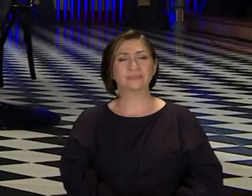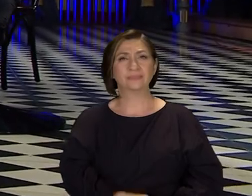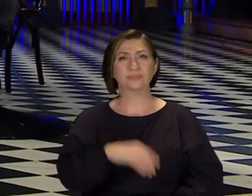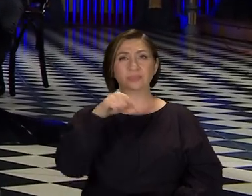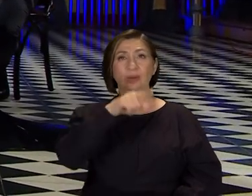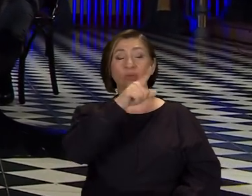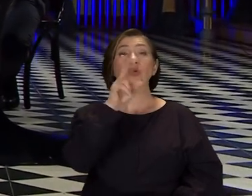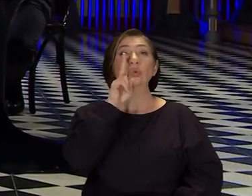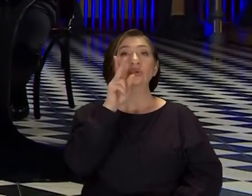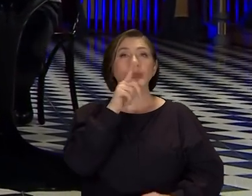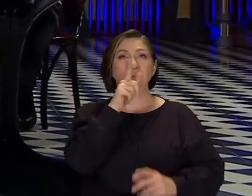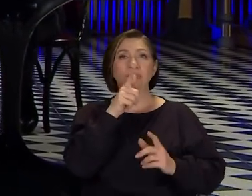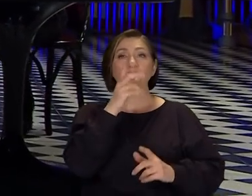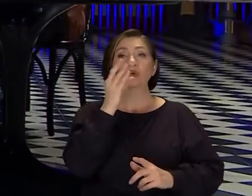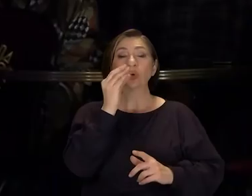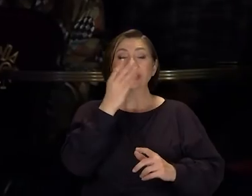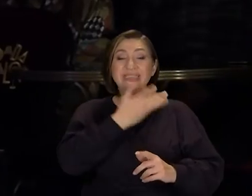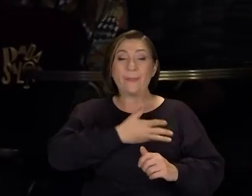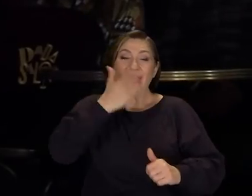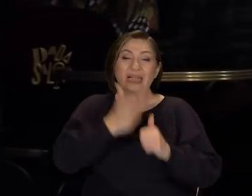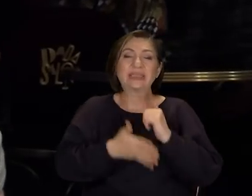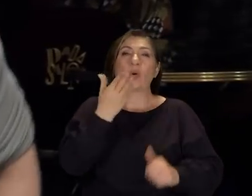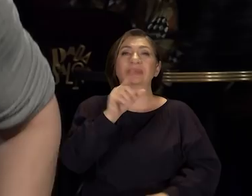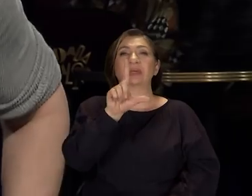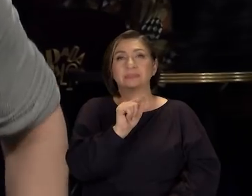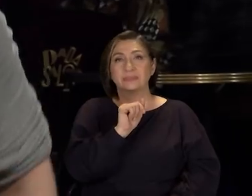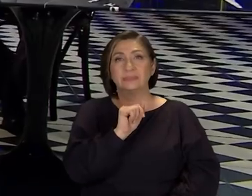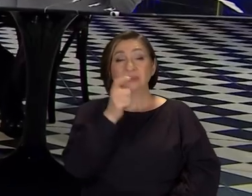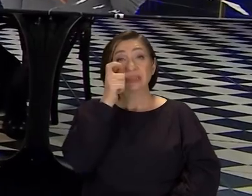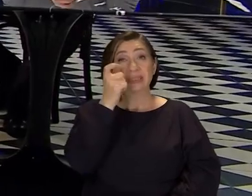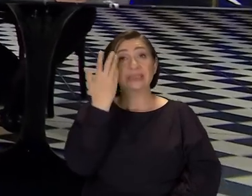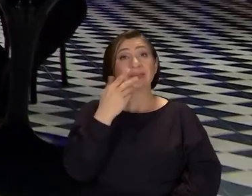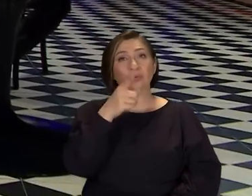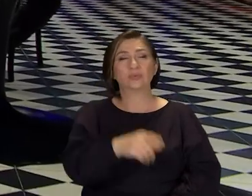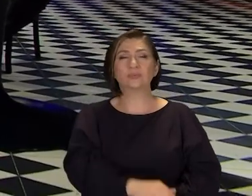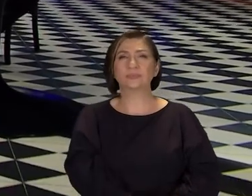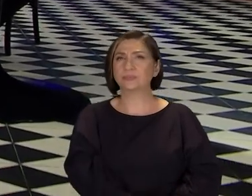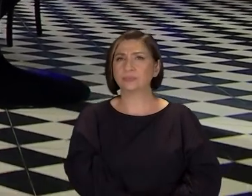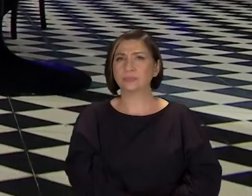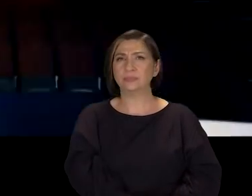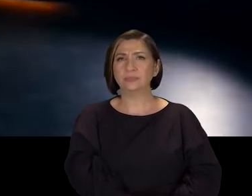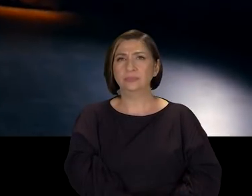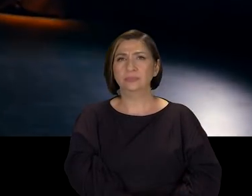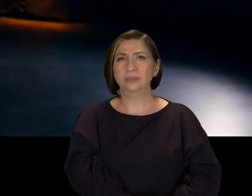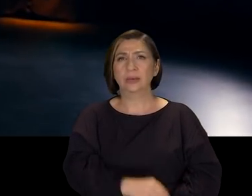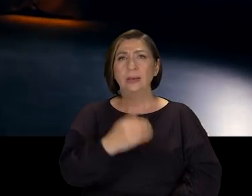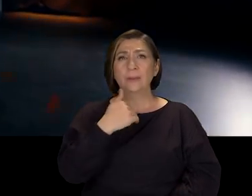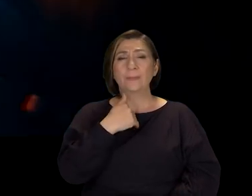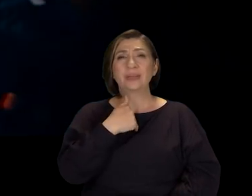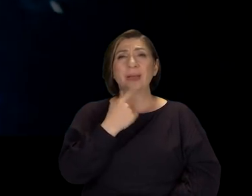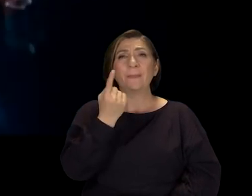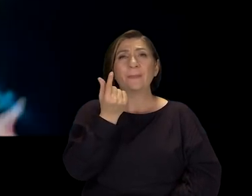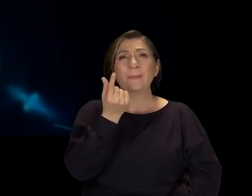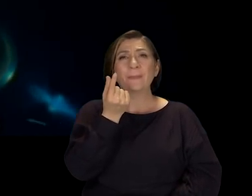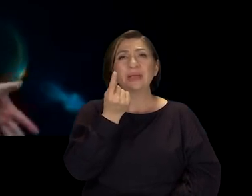Şimdi bu son şarkı. Çok sevmek yasaklanmalı. Evet, şimdi bunu dikkatle bakıyoruz efendim. Buyursun. Bana bir